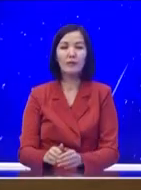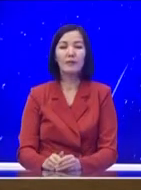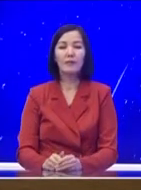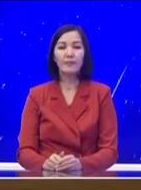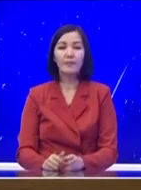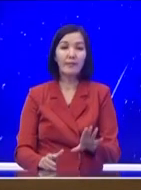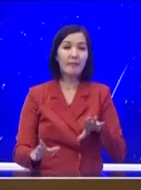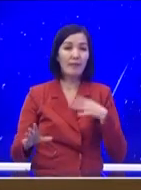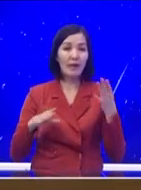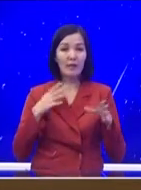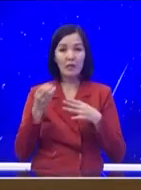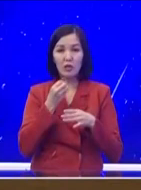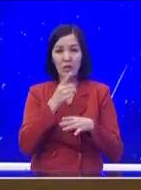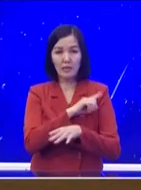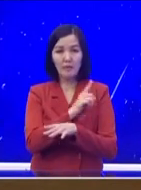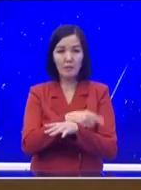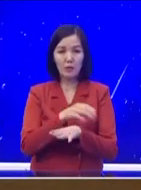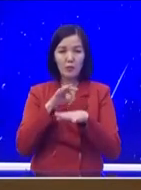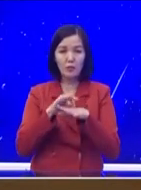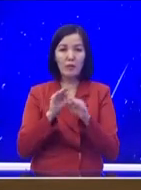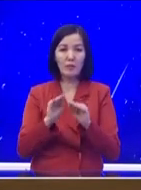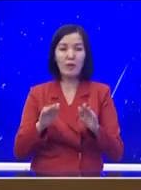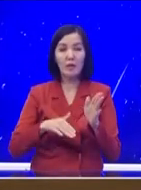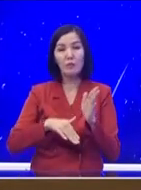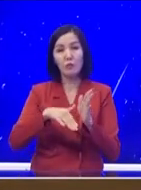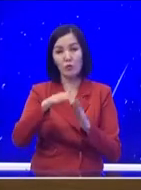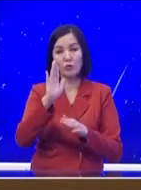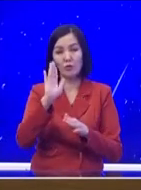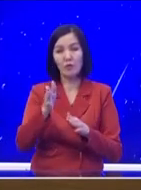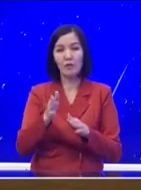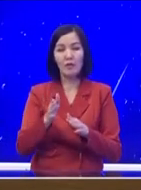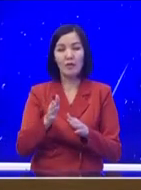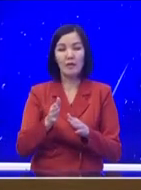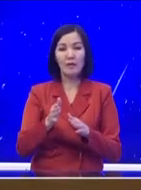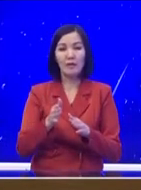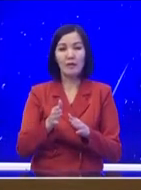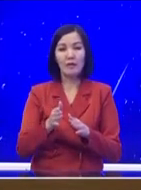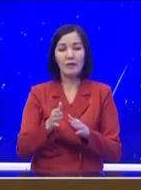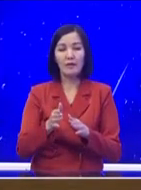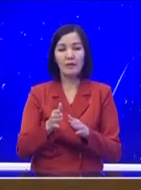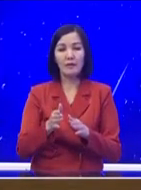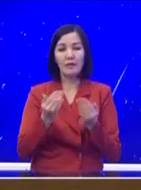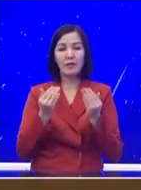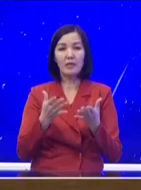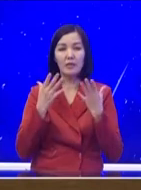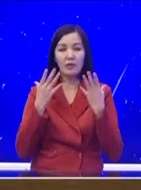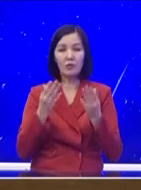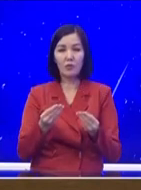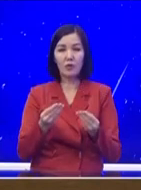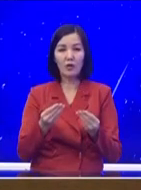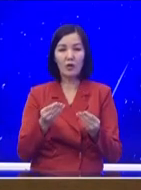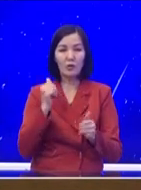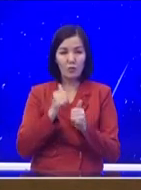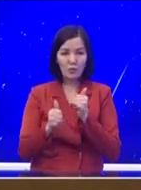Дайындықты күшті өткізіп жатырмыз. Қазір балаларымыз өсіп келе жатыр, әлі өсетін балалар да бар. Қазіргі таңда күнде-күнде